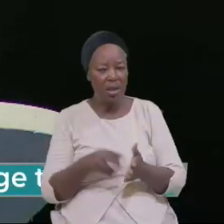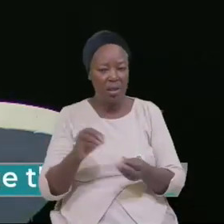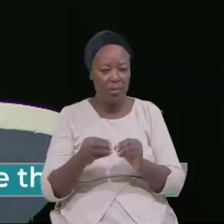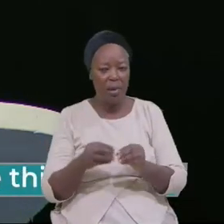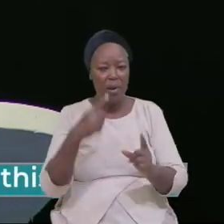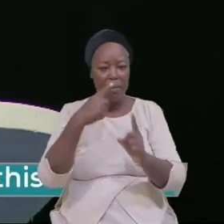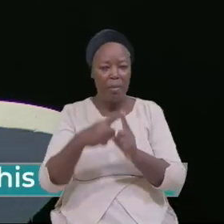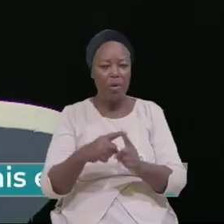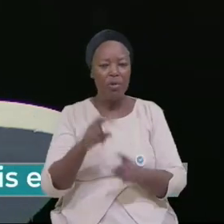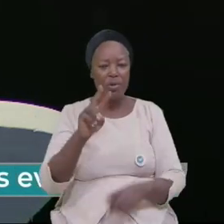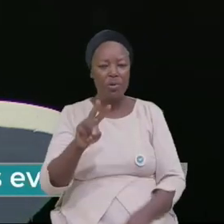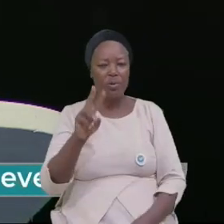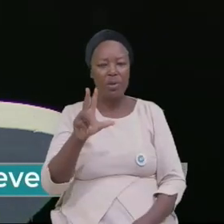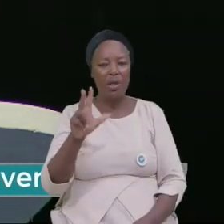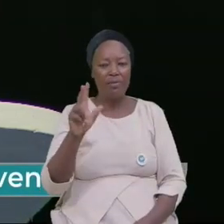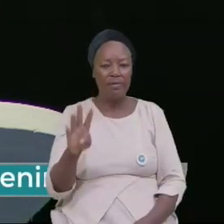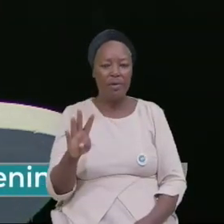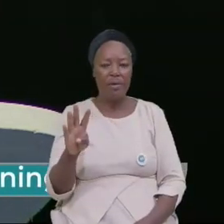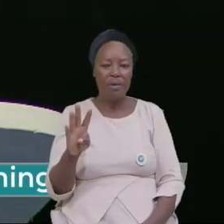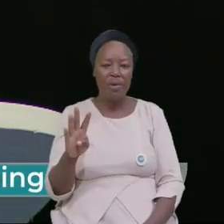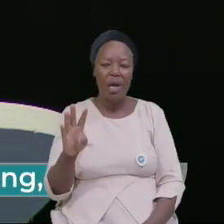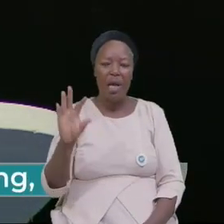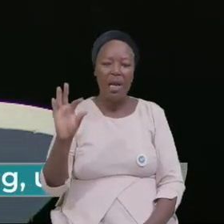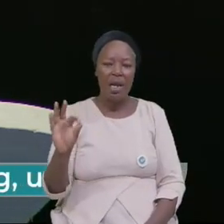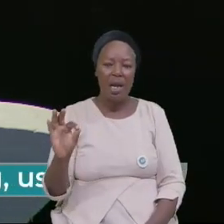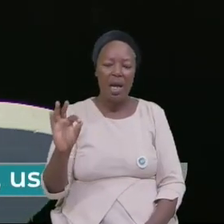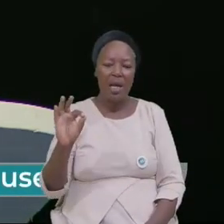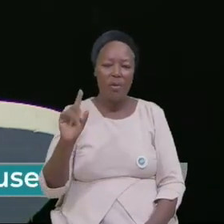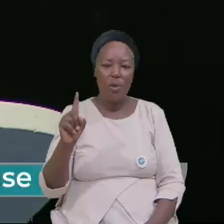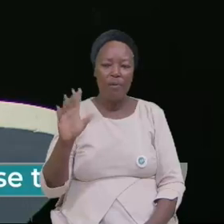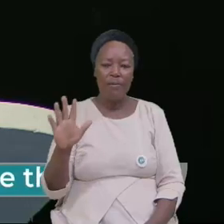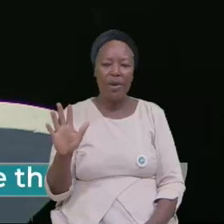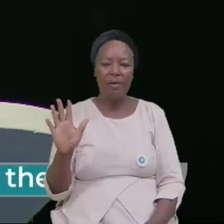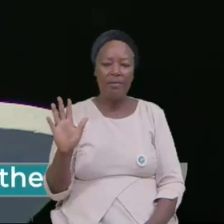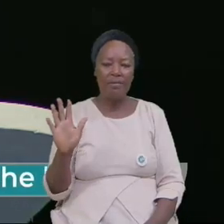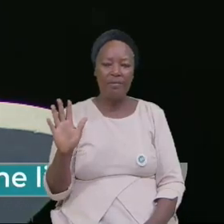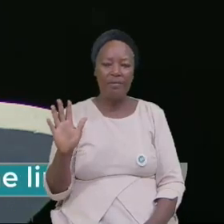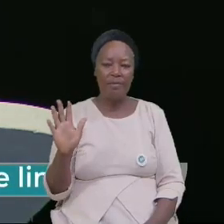vous pouvez envoyer vos informations au numéro qu'on vous communique à la radio ou bien